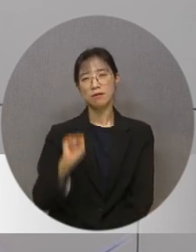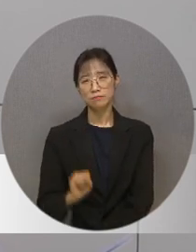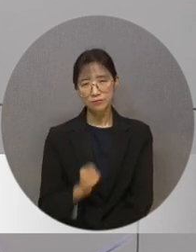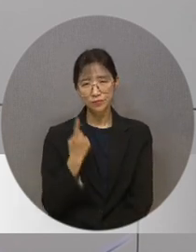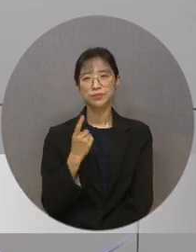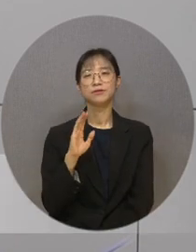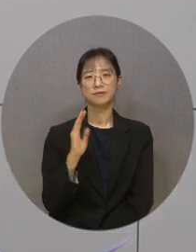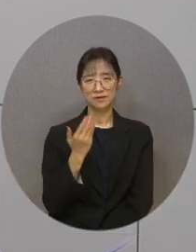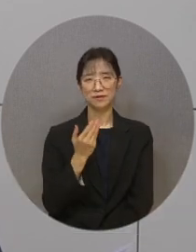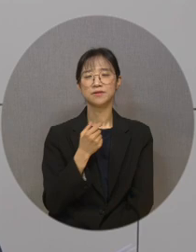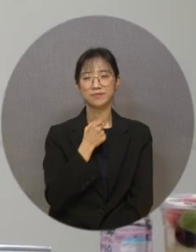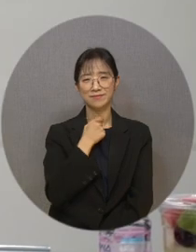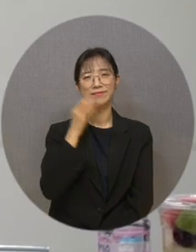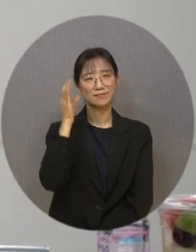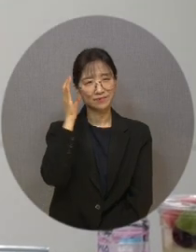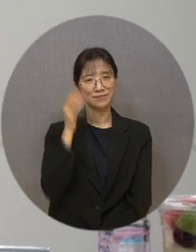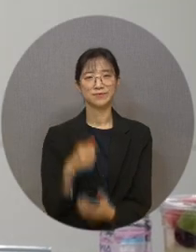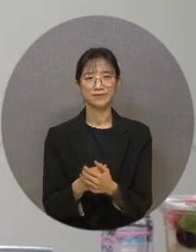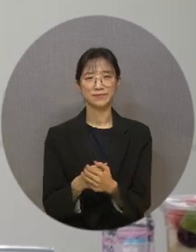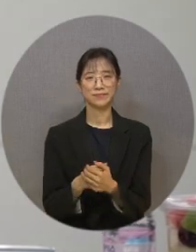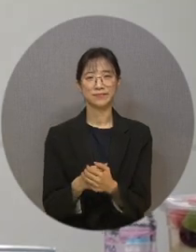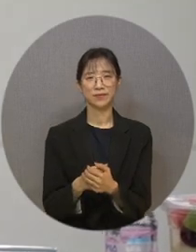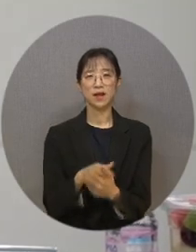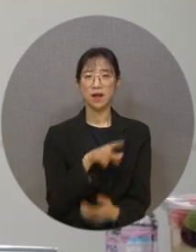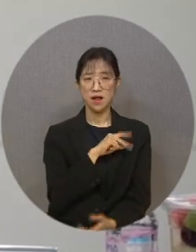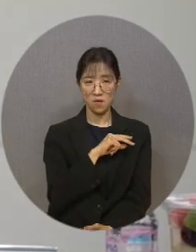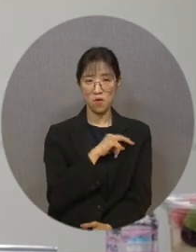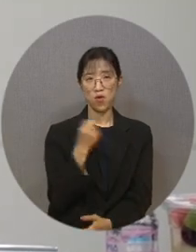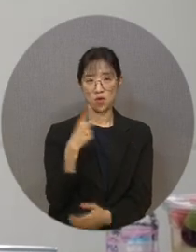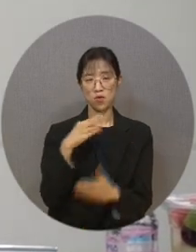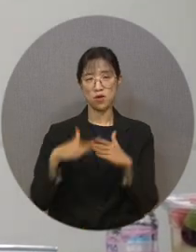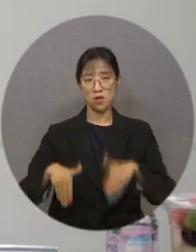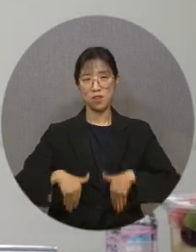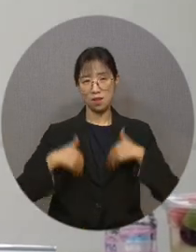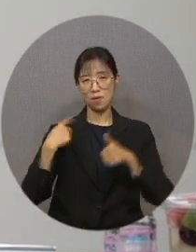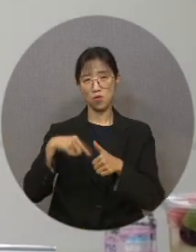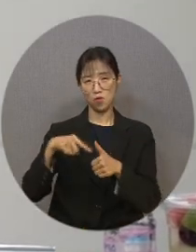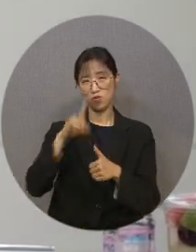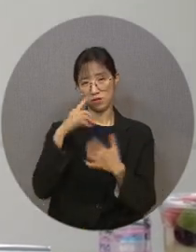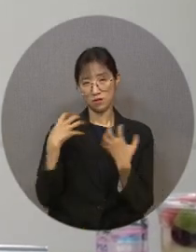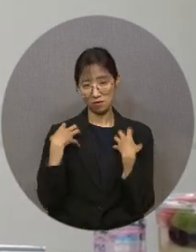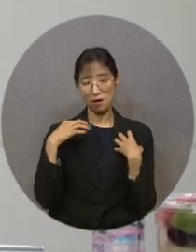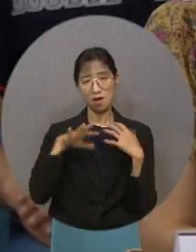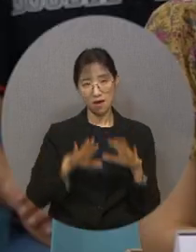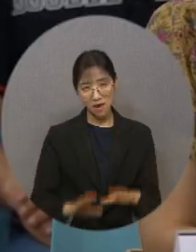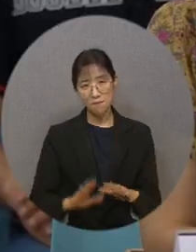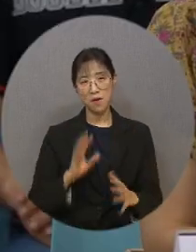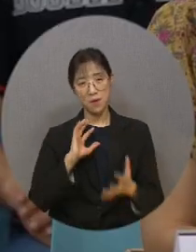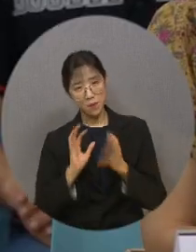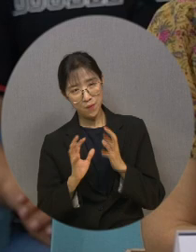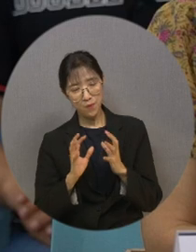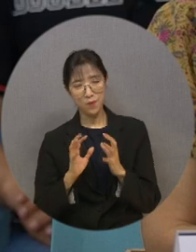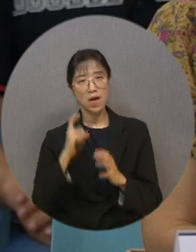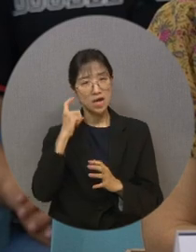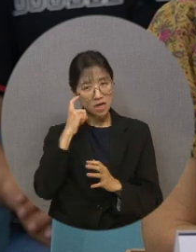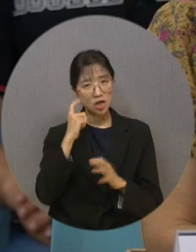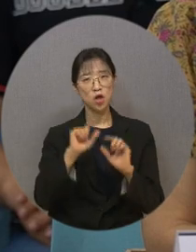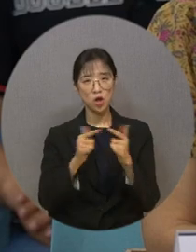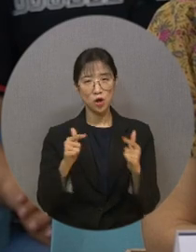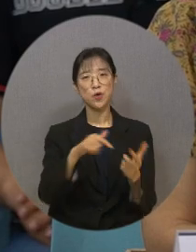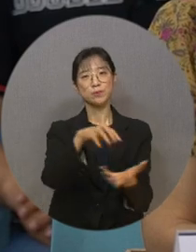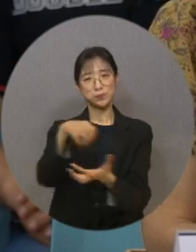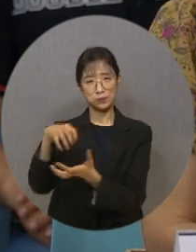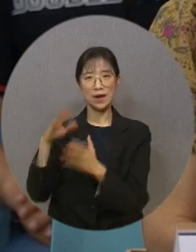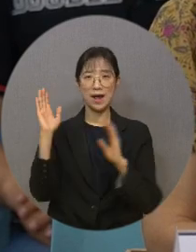될 걸로 기대합니다. 소병철, 서동영 의원과 전남도 교육청은 이번 간담회를 통해 다양한 의견을 수렴하고